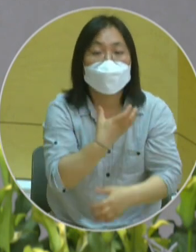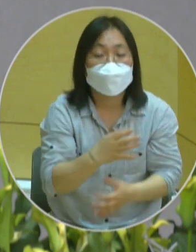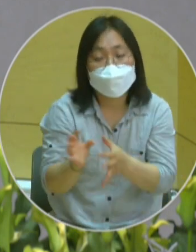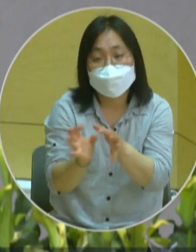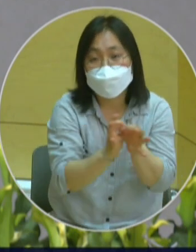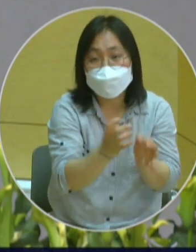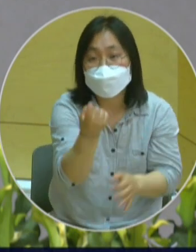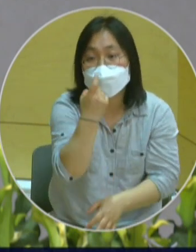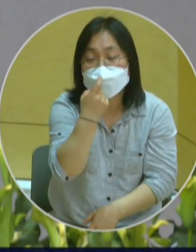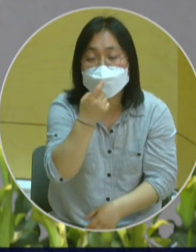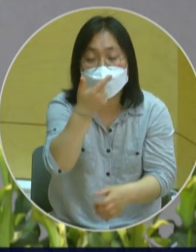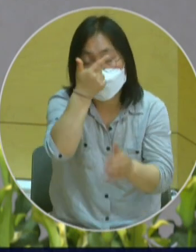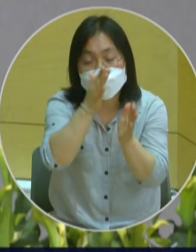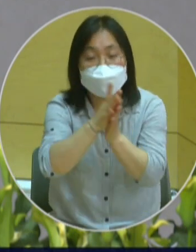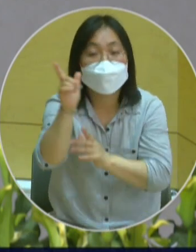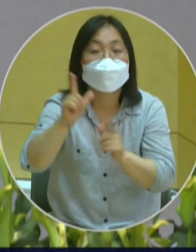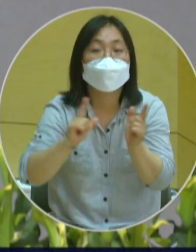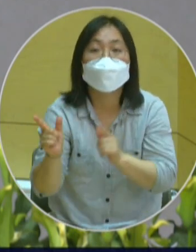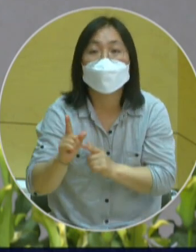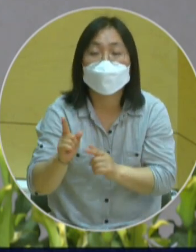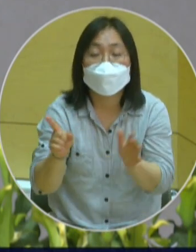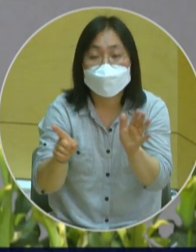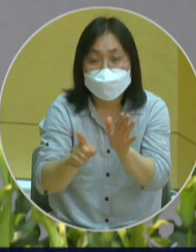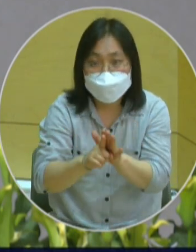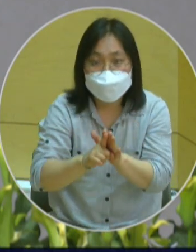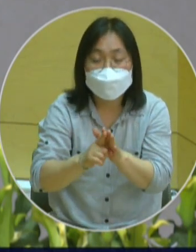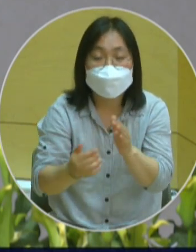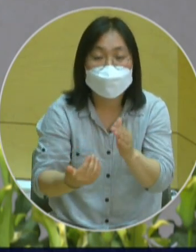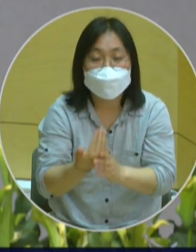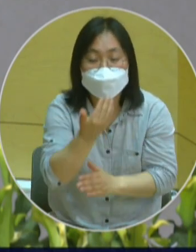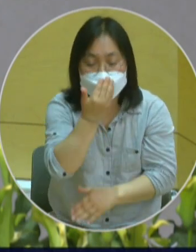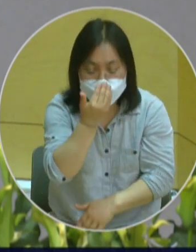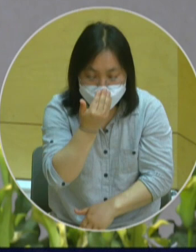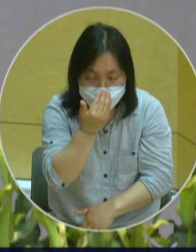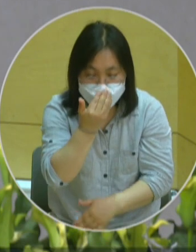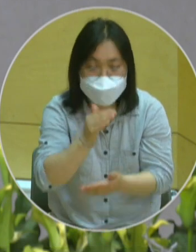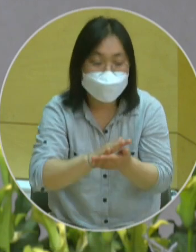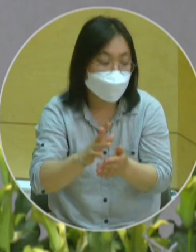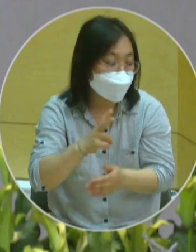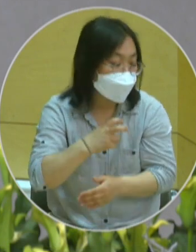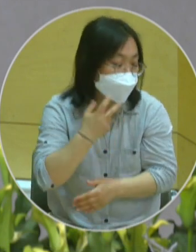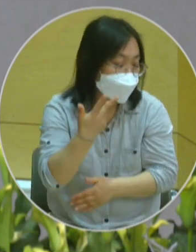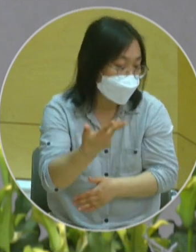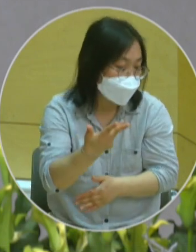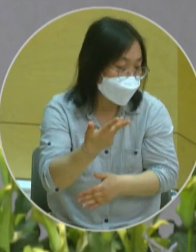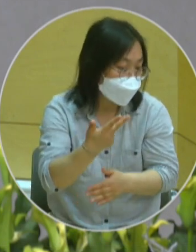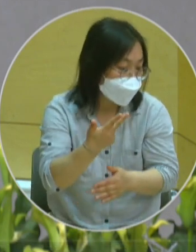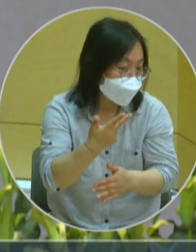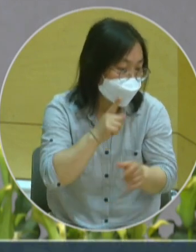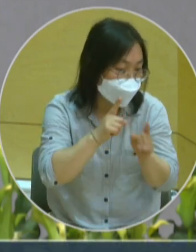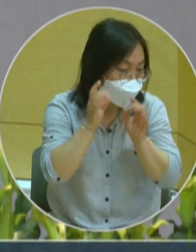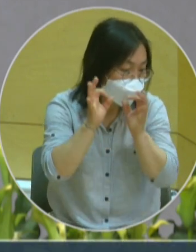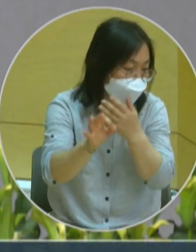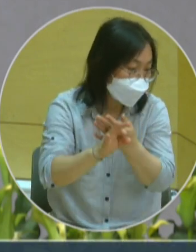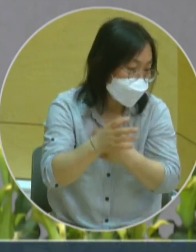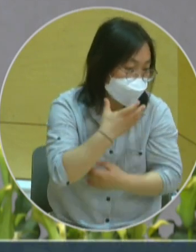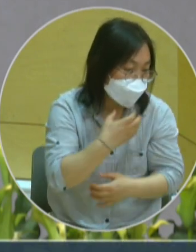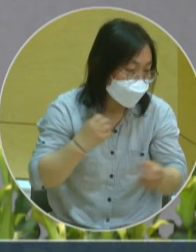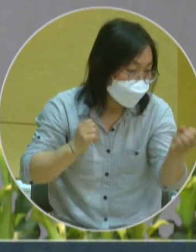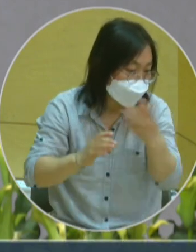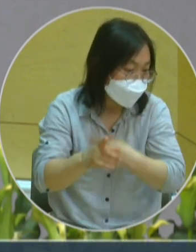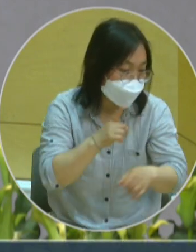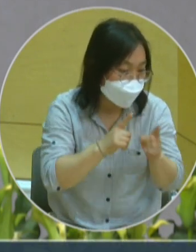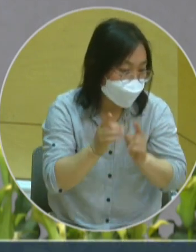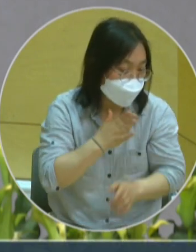아브라함을 통해서 배워야 될 기도의 자세는 믿음에서 나오는 겸손입니다. 27절 보니까 아브라함이 대답하여 이르되